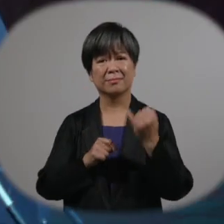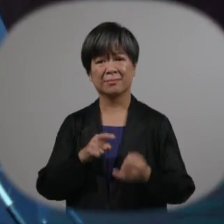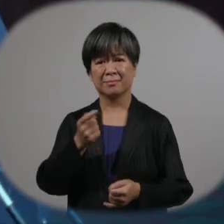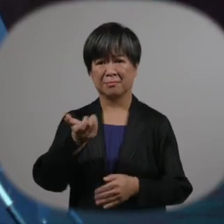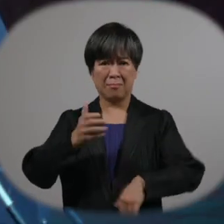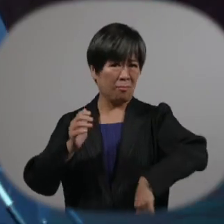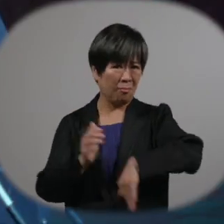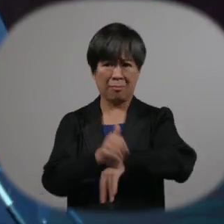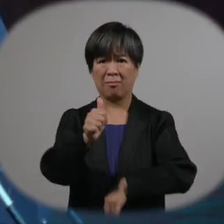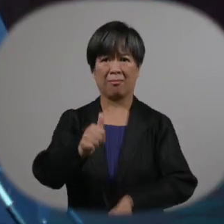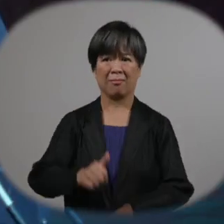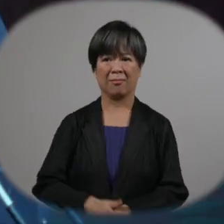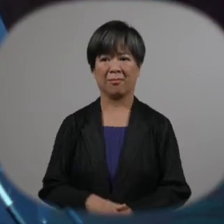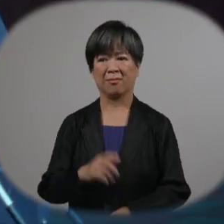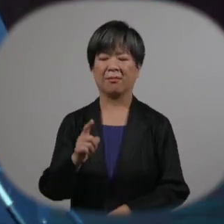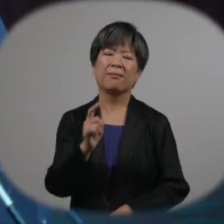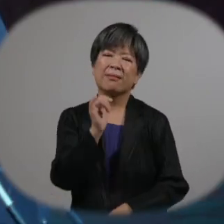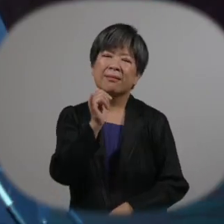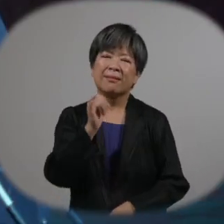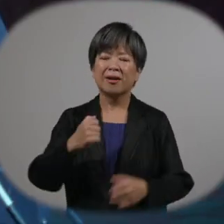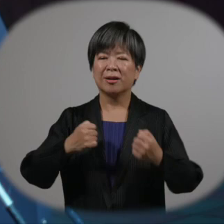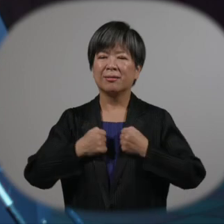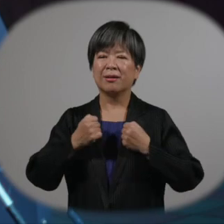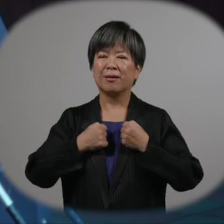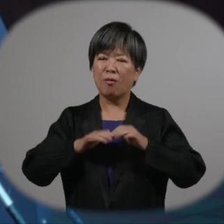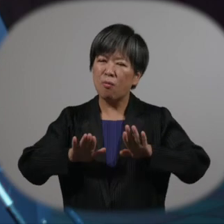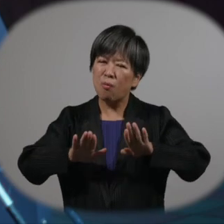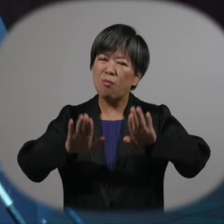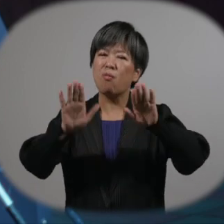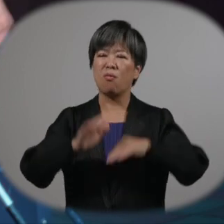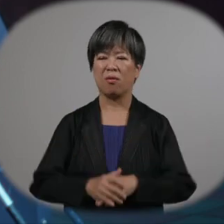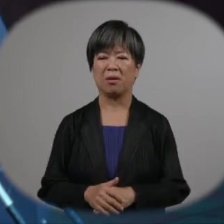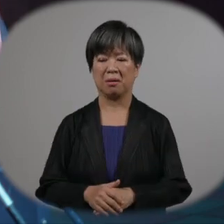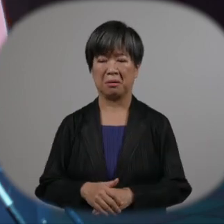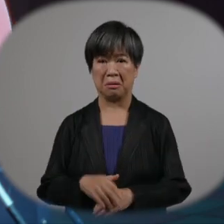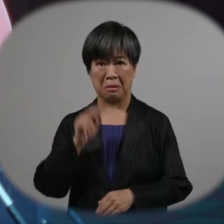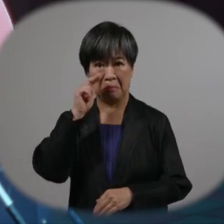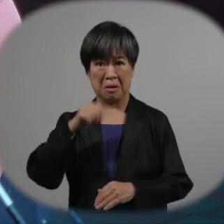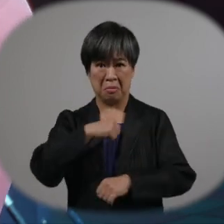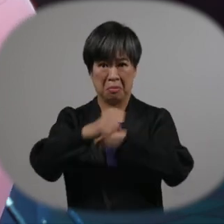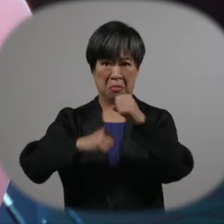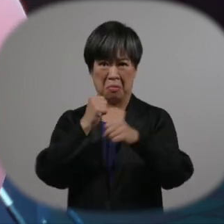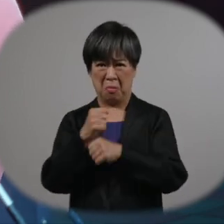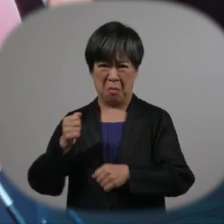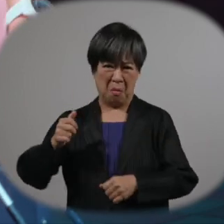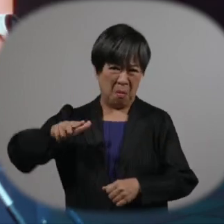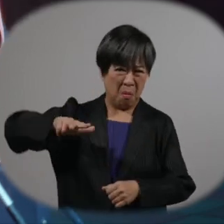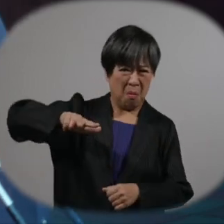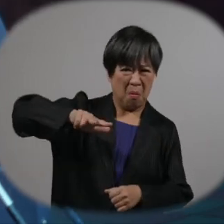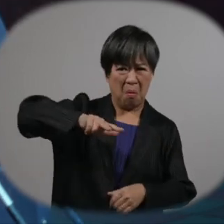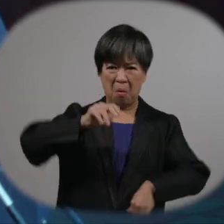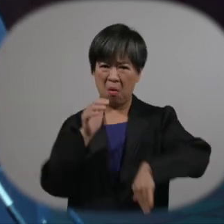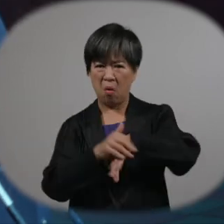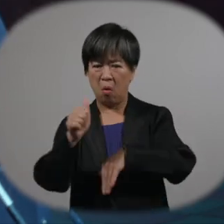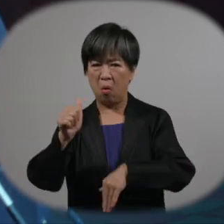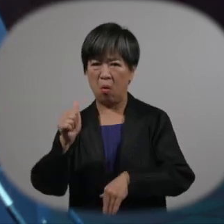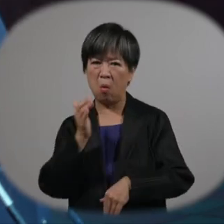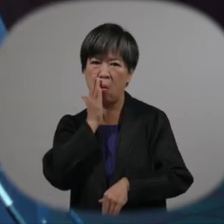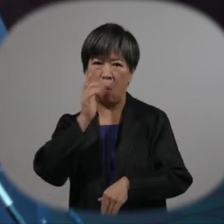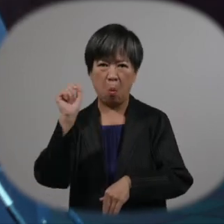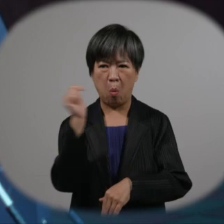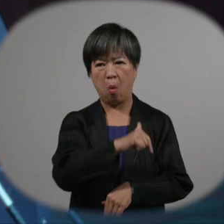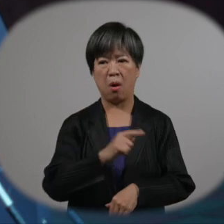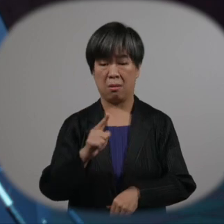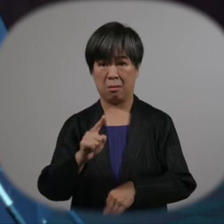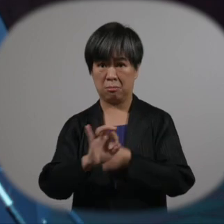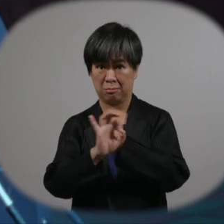超厉害的哎！ 没有，都是都练习出来的成果。 我看看你这个姿势，哇，超帅，而且溜得很快。我可以试看